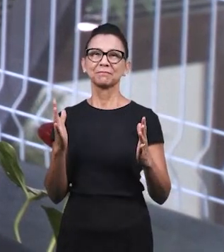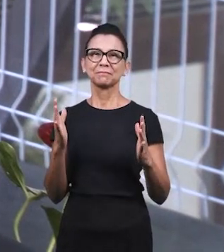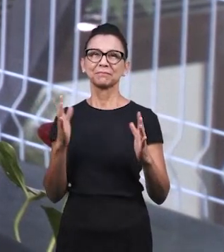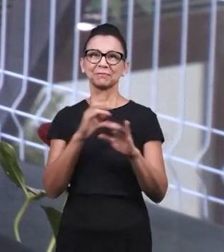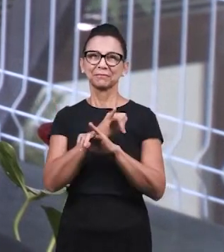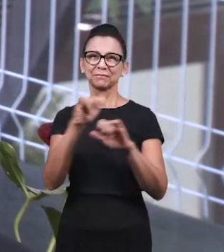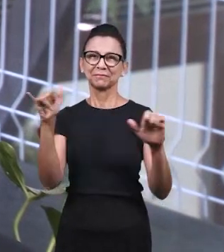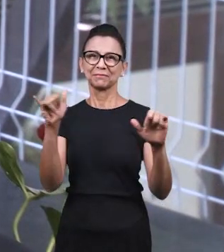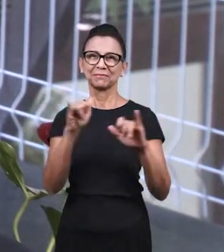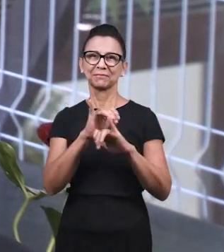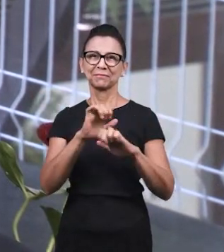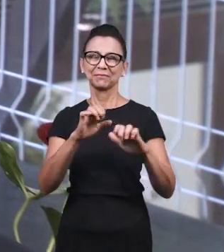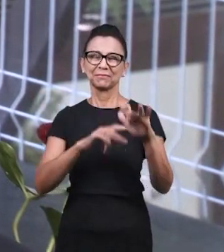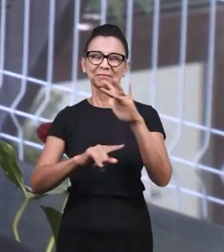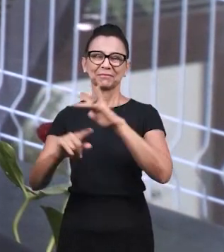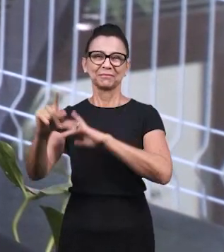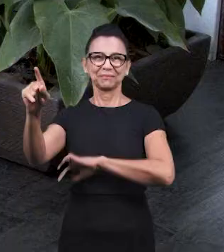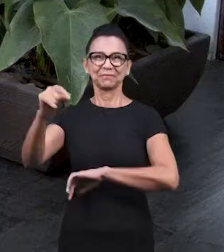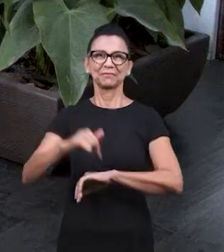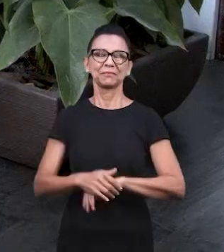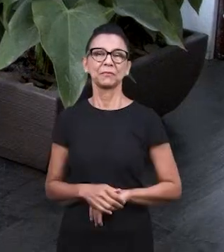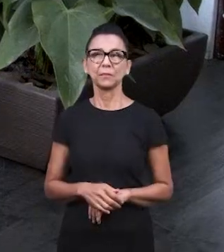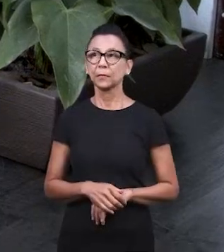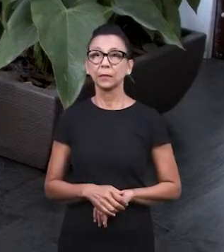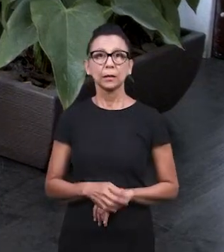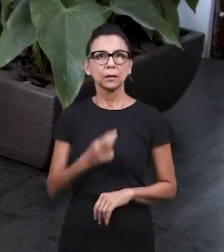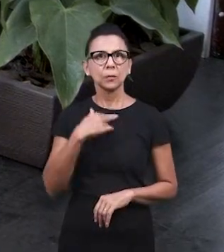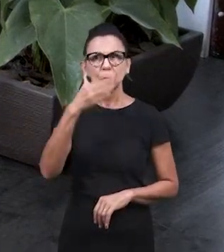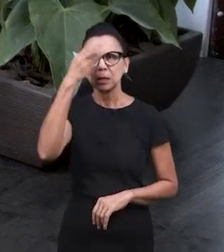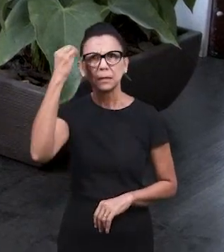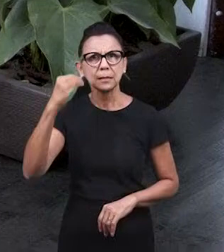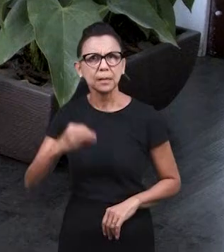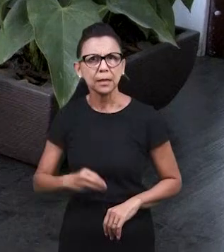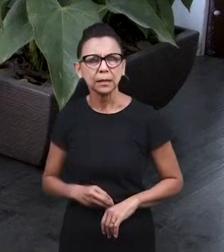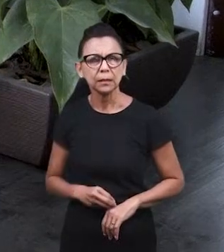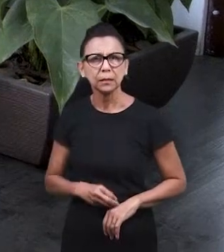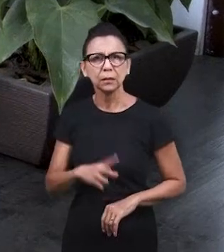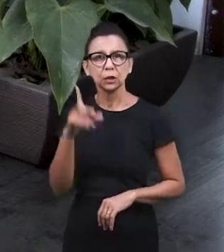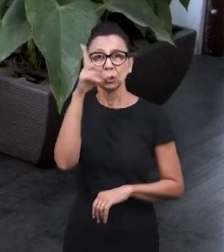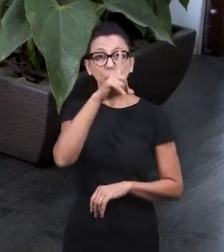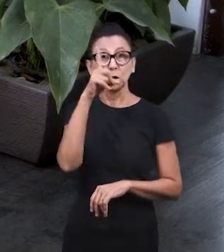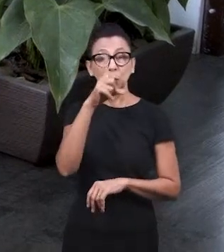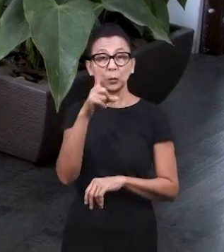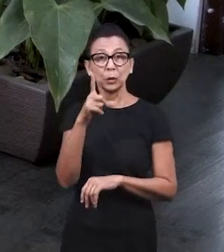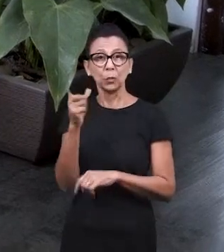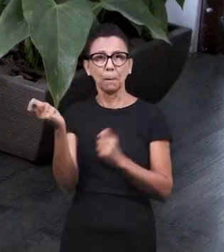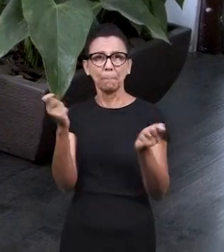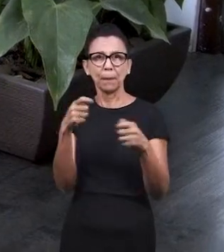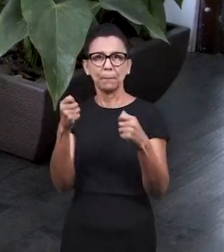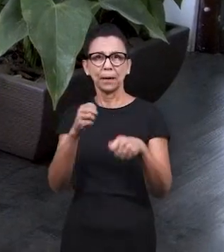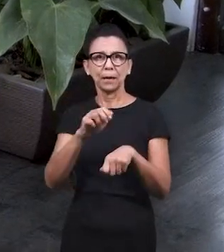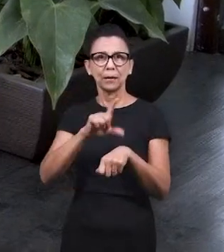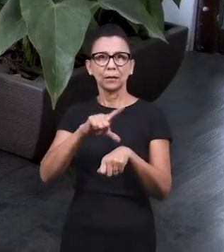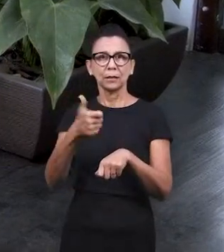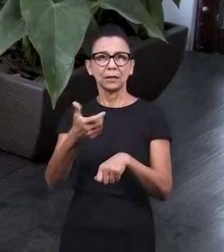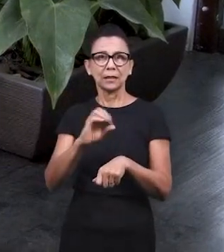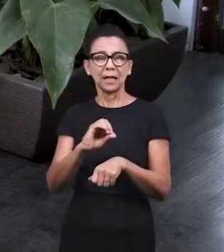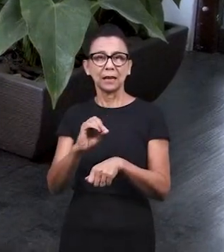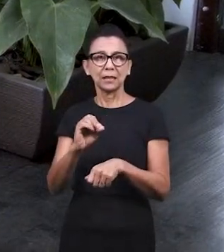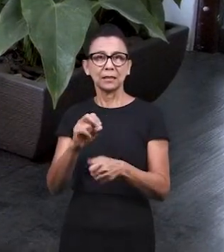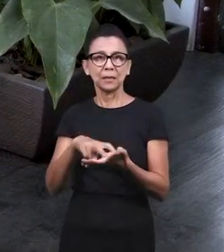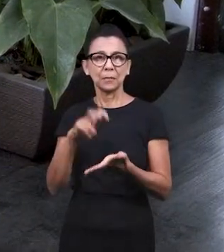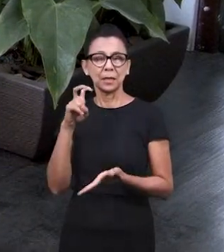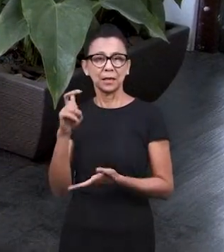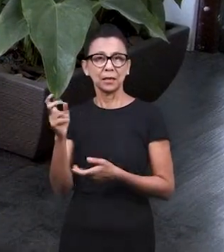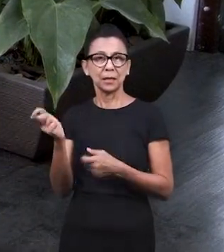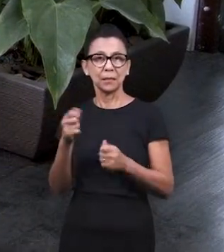chrétienne Maranatha en annonçant l'Évangile éternel. Et vous ne pouvez pas oublier, tous les dimanches à 10 heures du matin, dans le